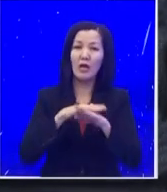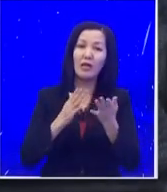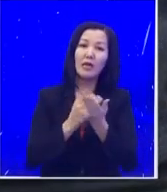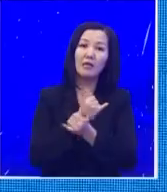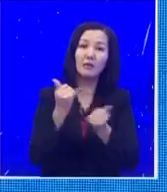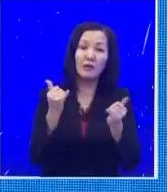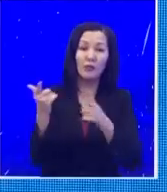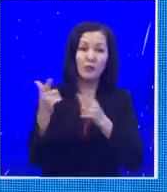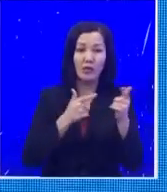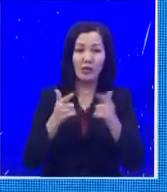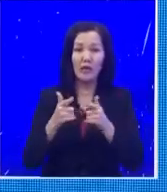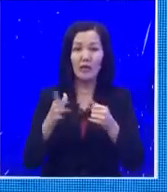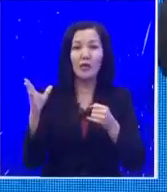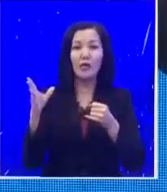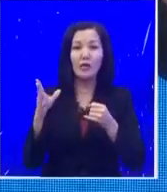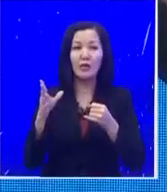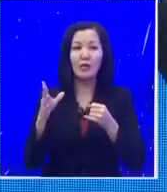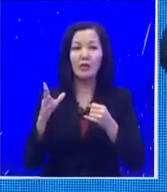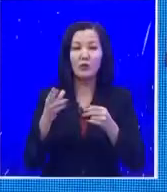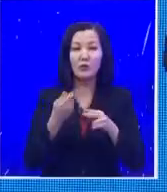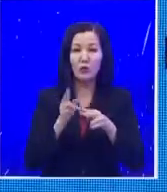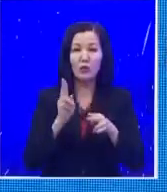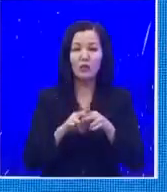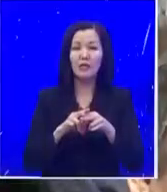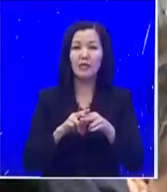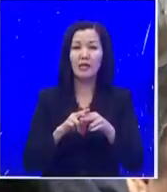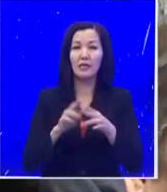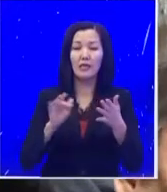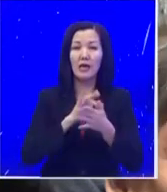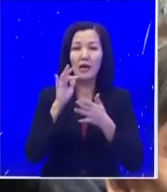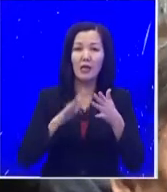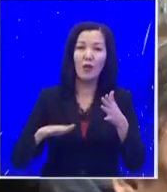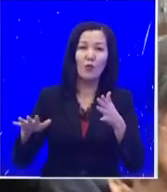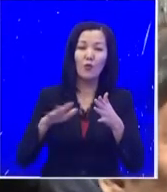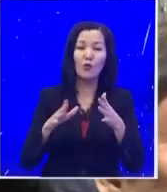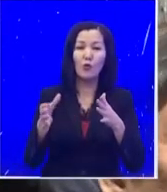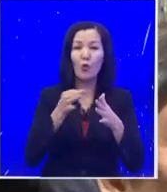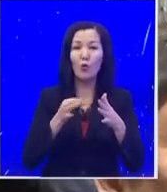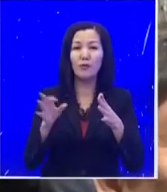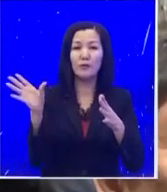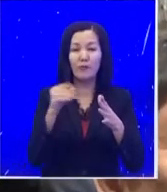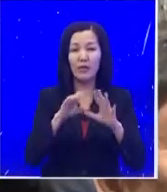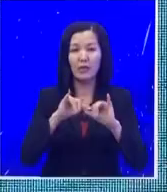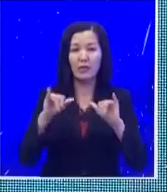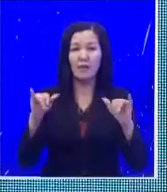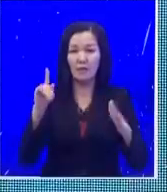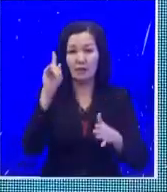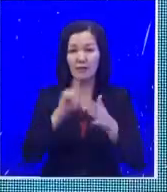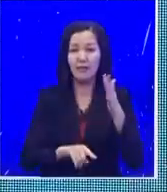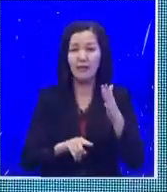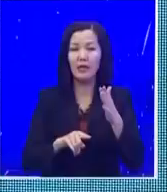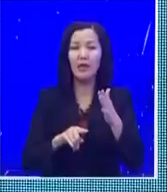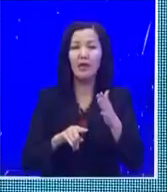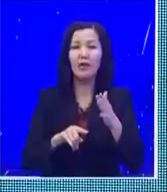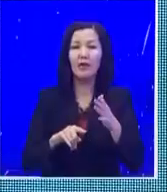беруге дайын. Жер жұртқан сайын жарқырай түсетін соқадай, еңбек бойына қуат, жүзіне шуақ сыйлайтындығын аңғартты.